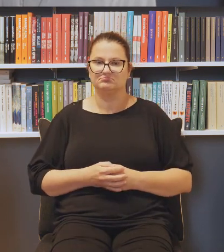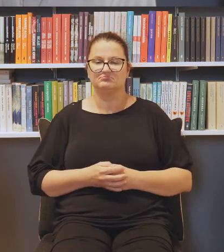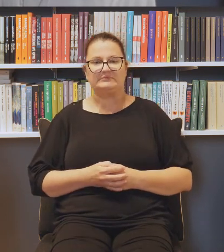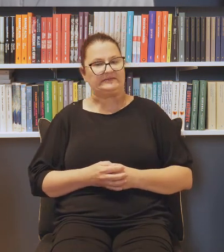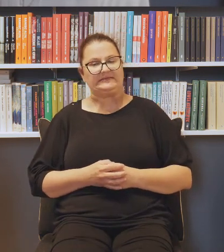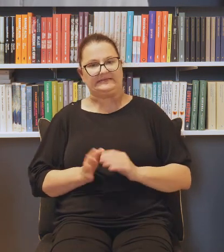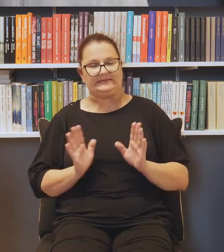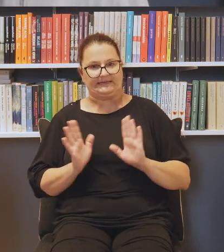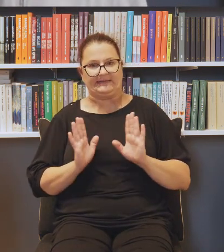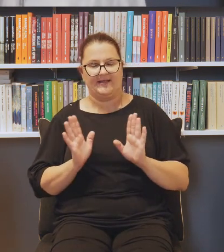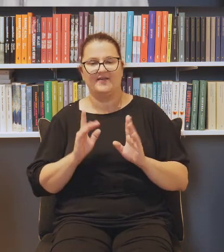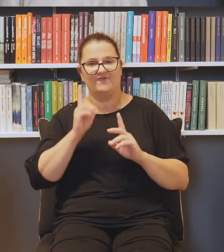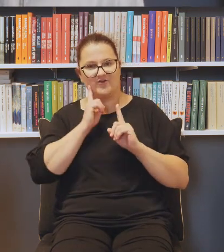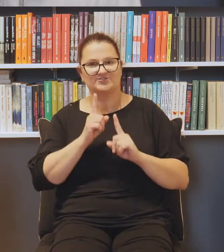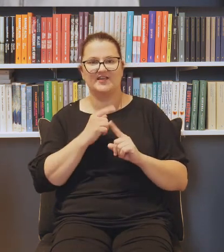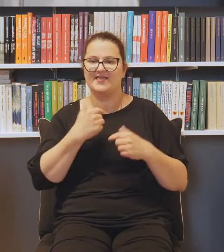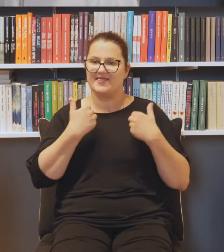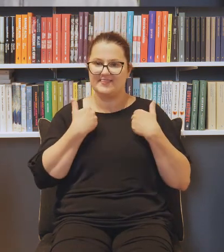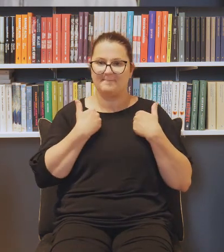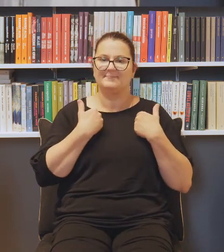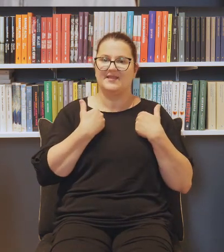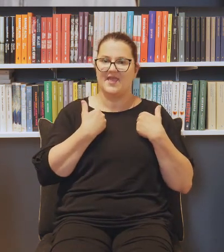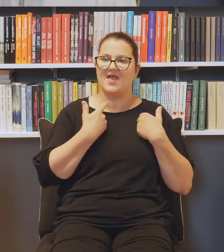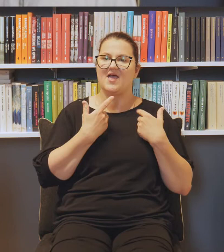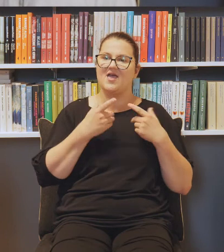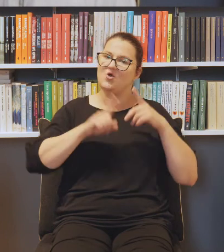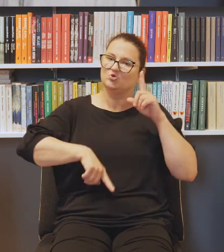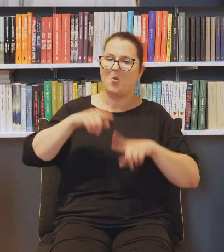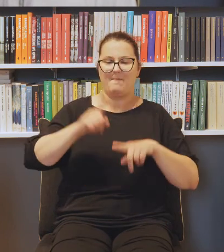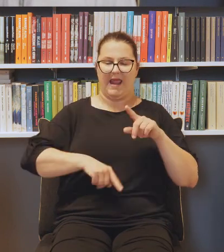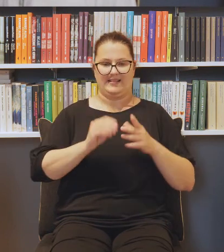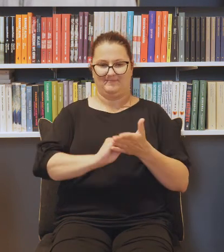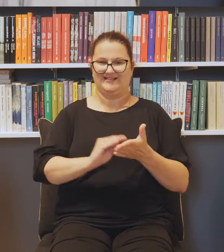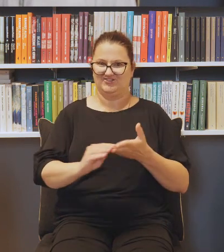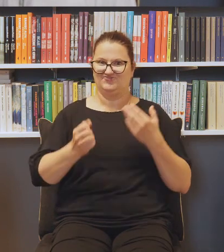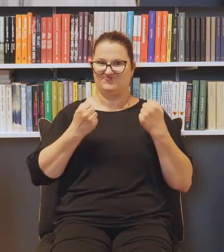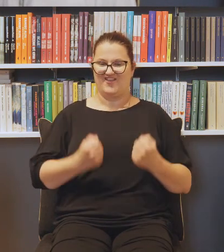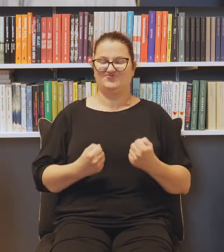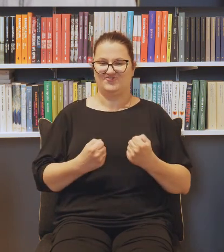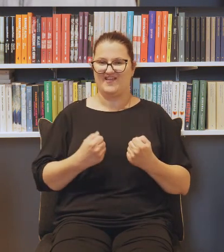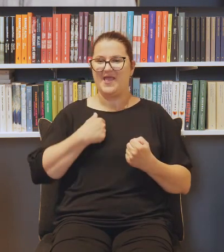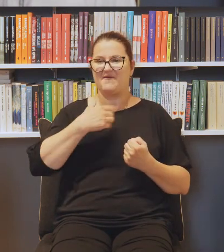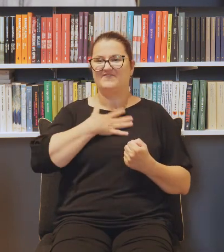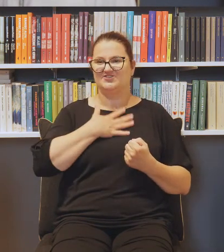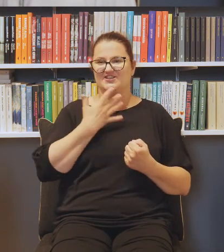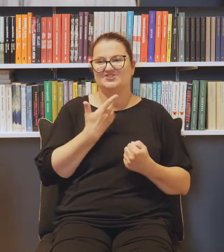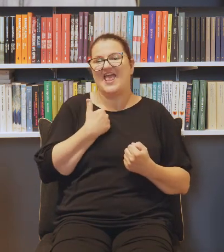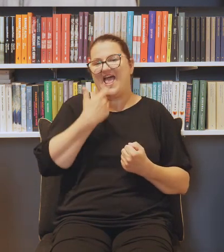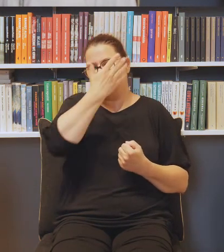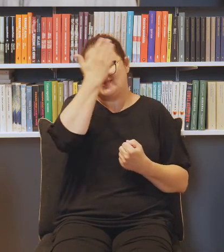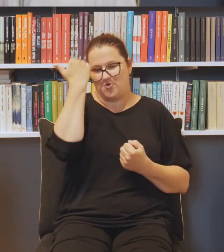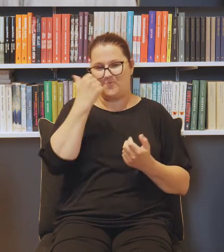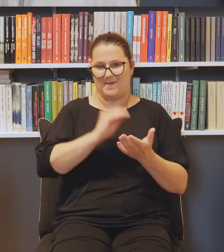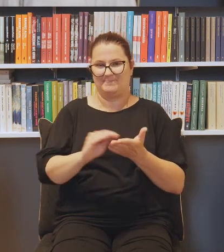Nie, właśnie to dla mnie byłoby trudno napisać tak normalnie. To znaczy ja mam czasem wrażenie, że nie umiem pisać